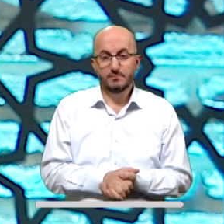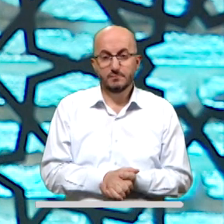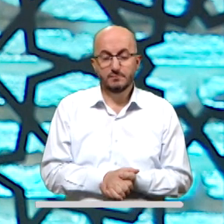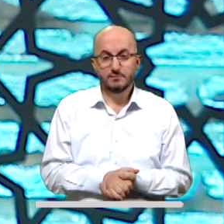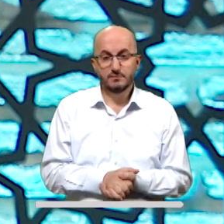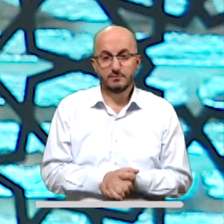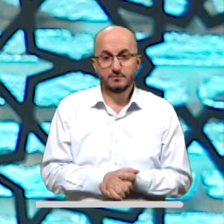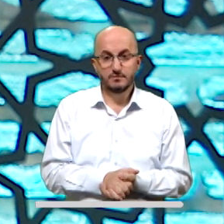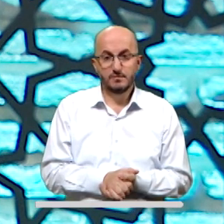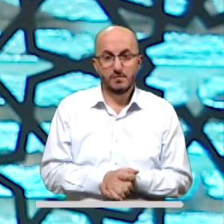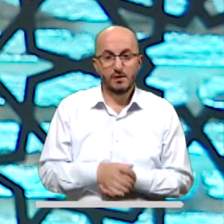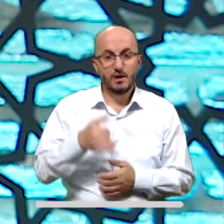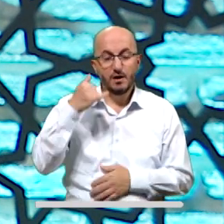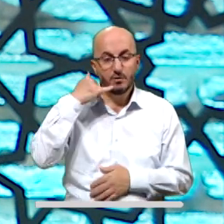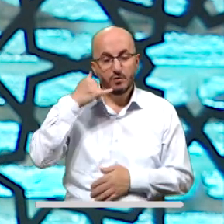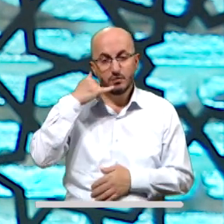Alo.